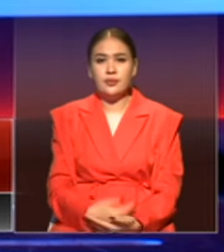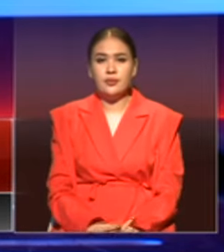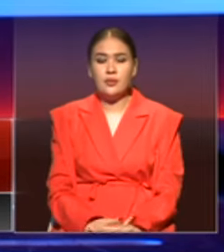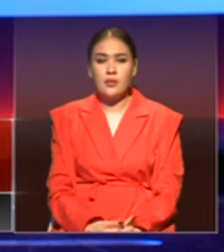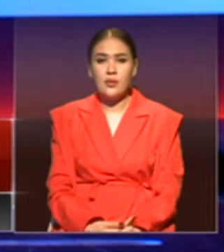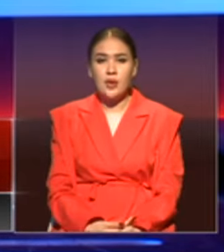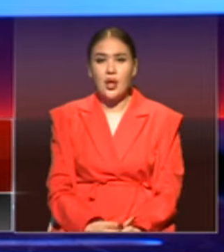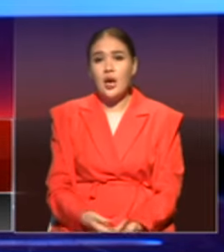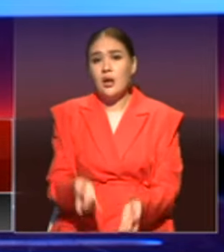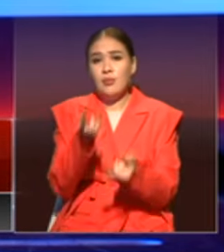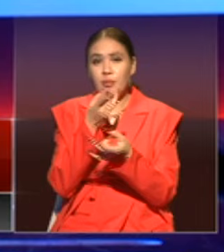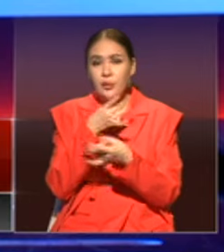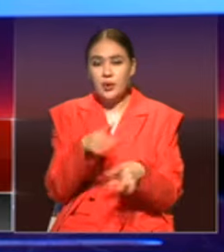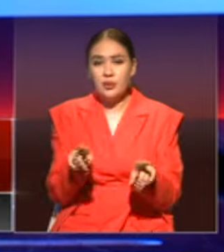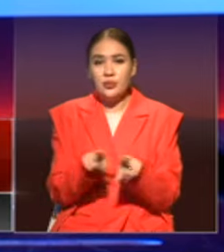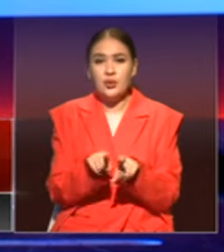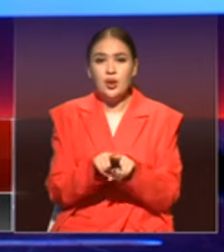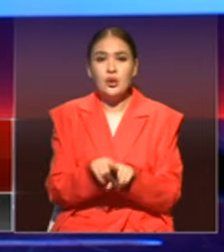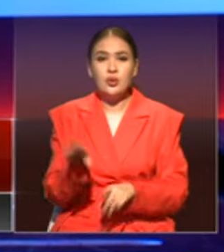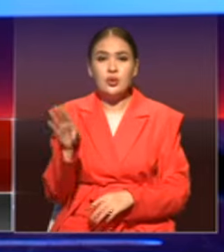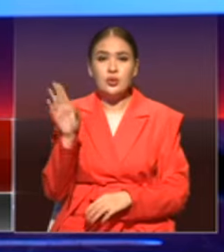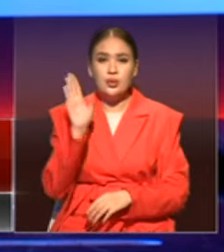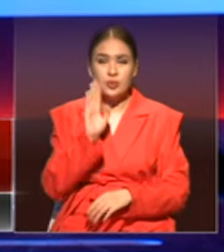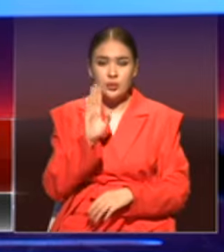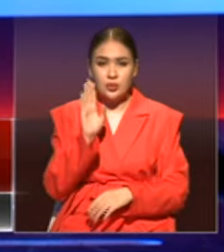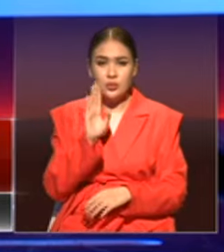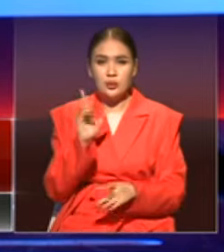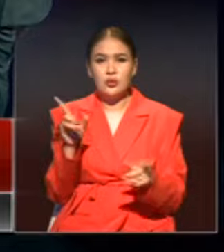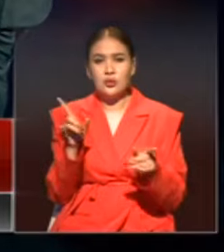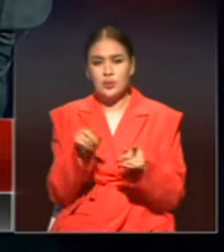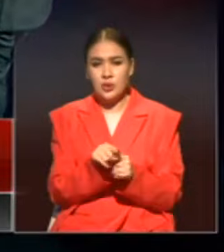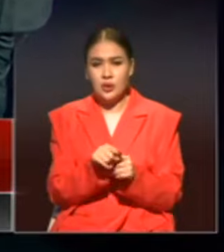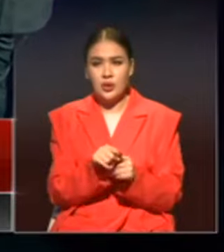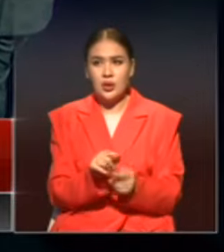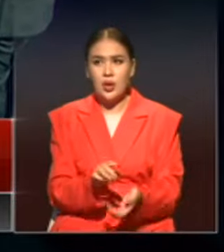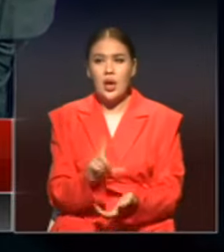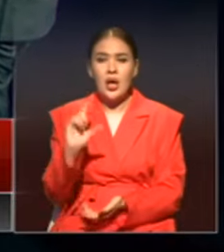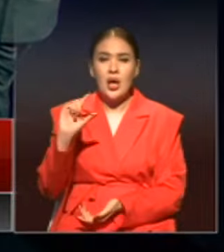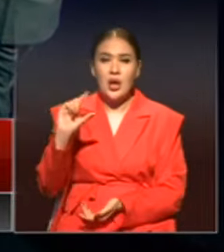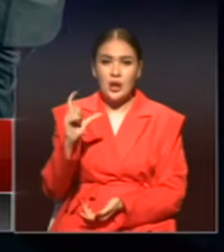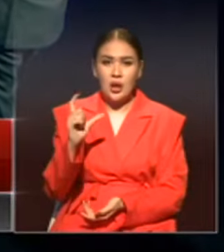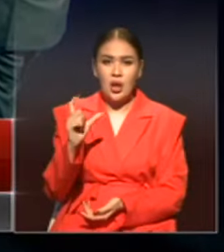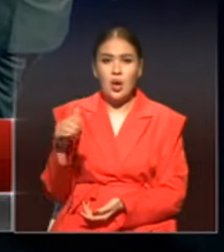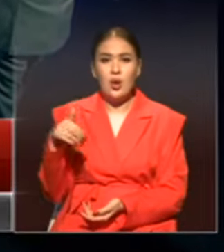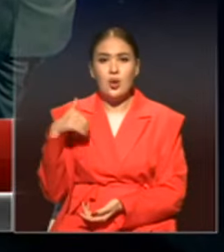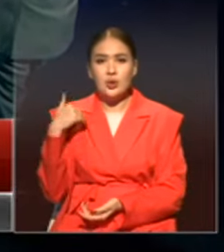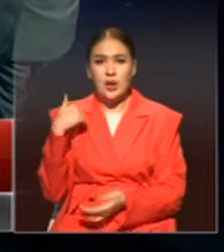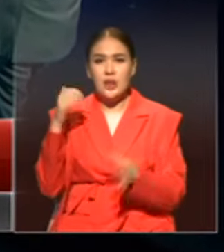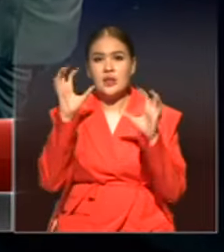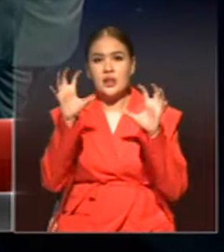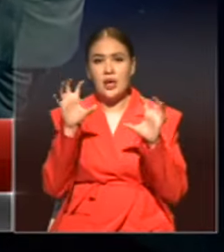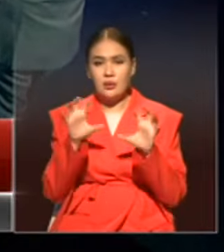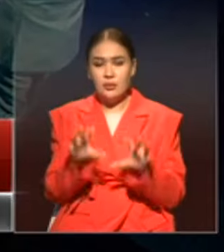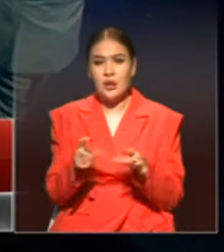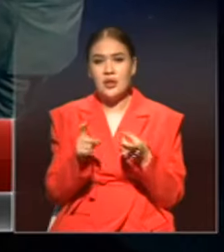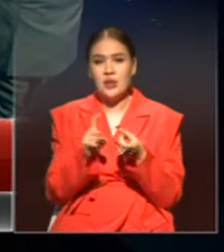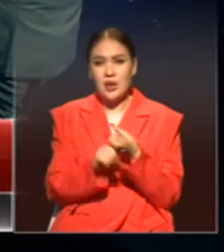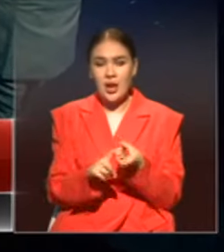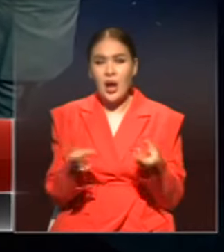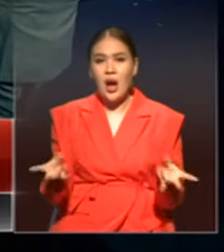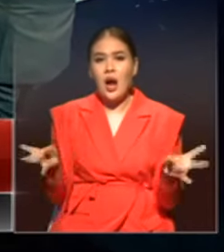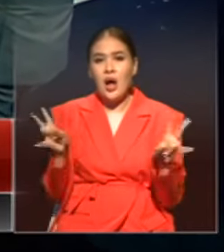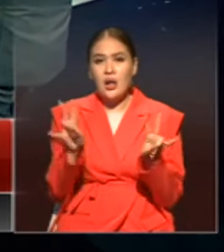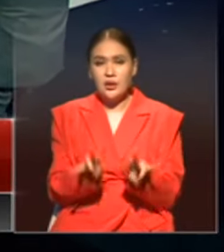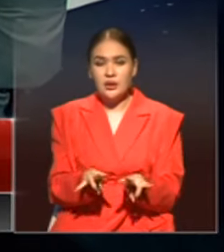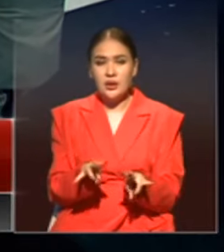жаңағы суға барады, суды бұзады, жер асты суларын. Бұл жерде енді біздің экологиялық қолданыстағы заңнамаларға сәйкес қалдықтардың жаңағы